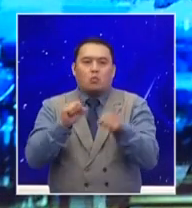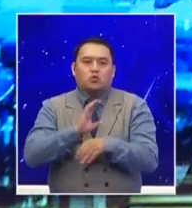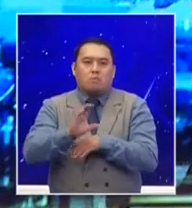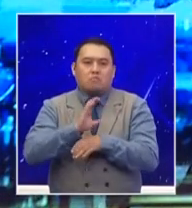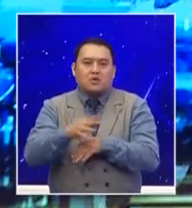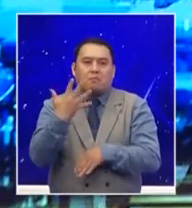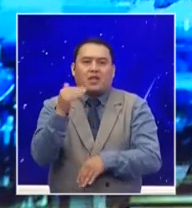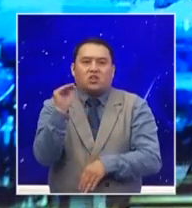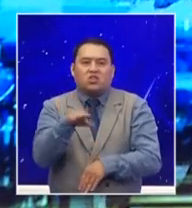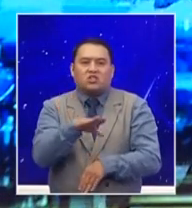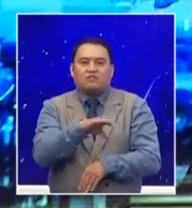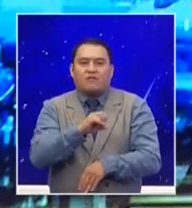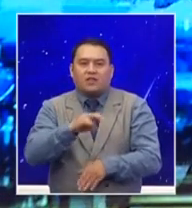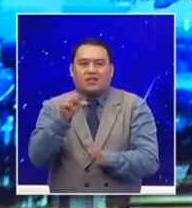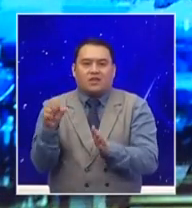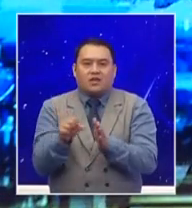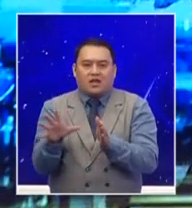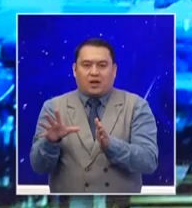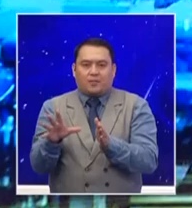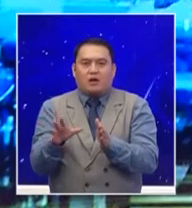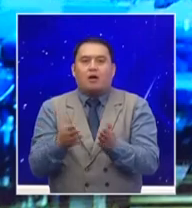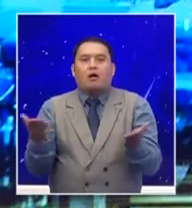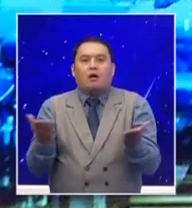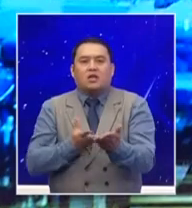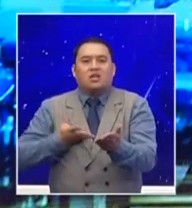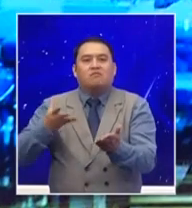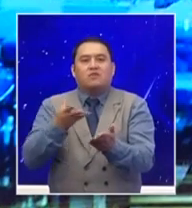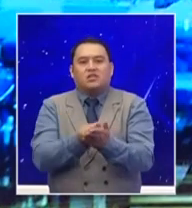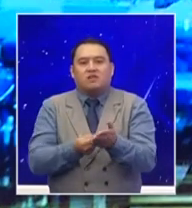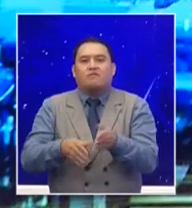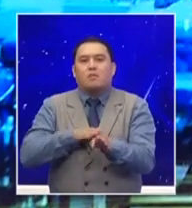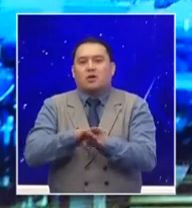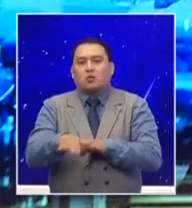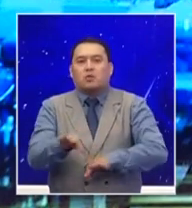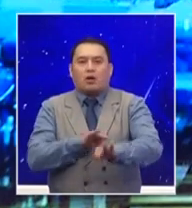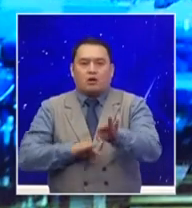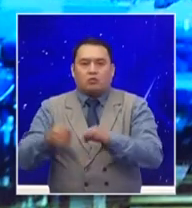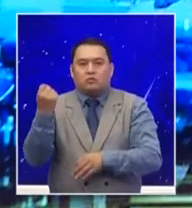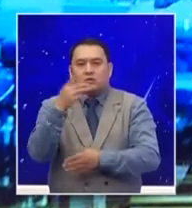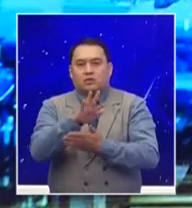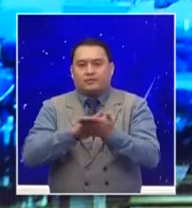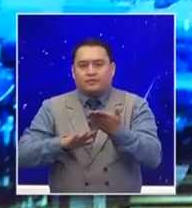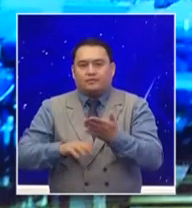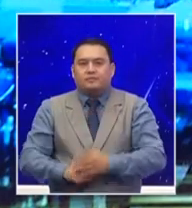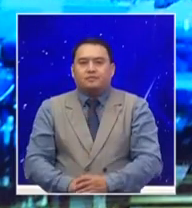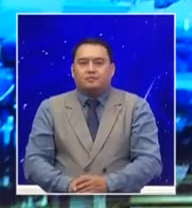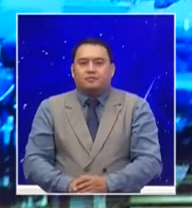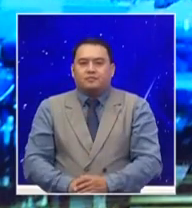производить порядка 5000 мегаватт электроэнергии. Какие инвестиции были привлечены в реализацию проекта, узнаем из материалов